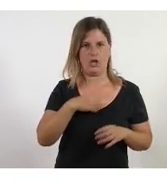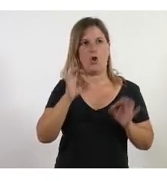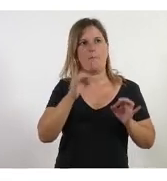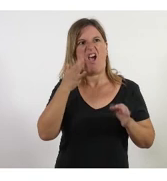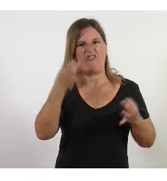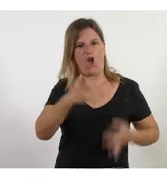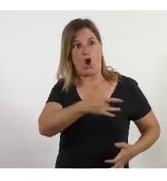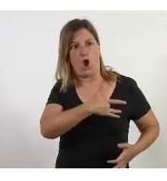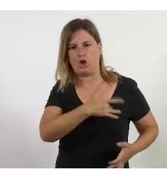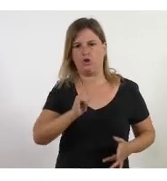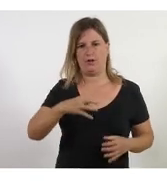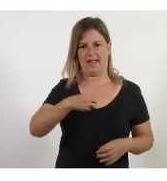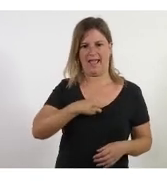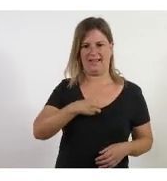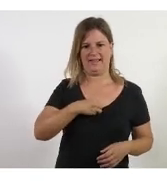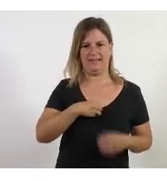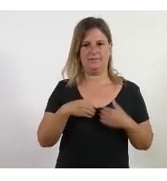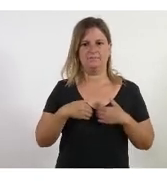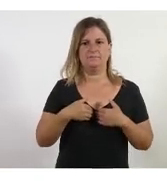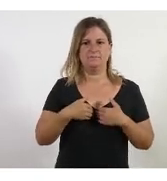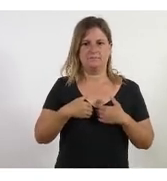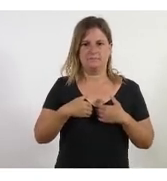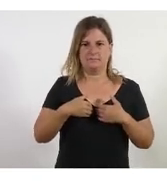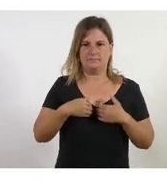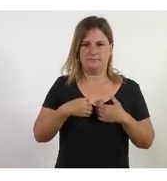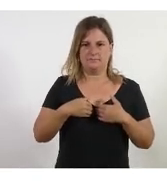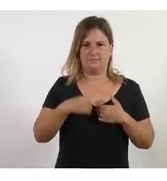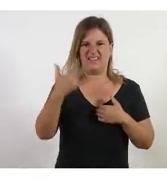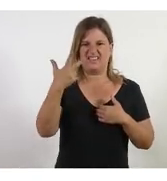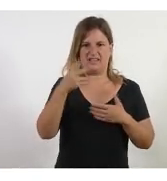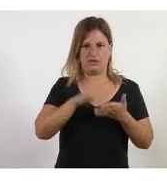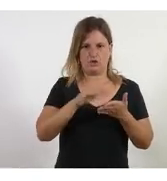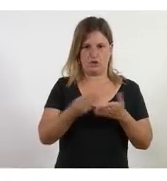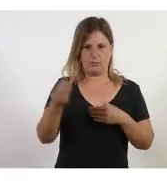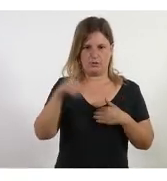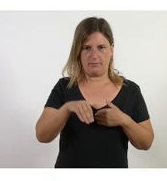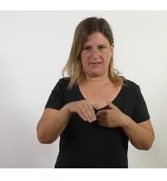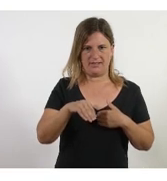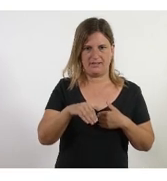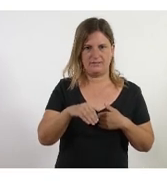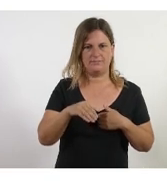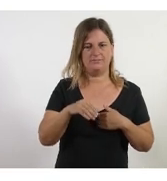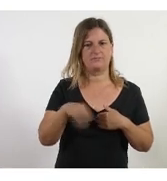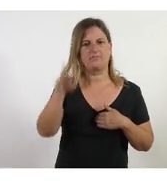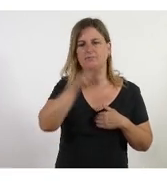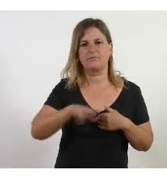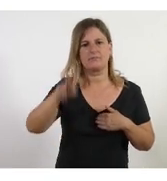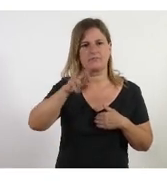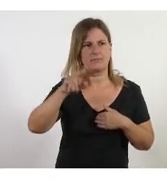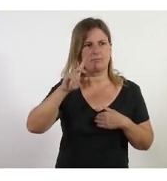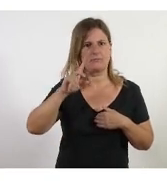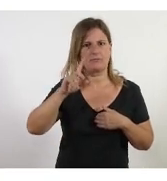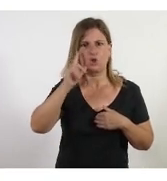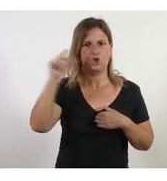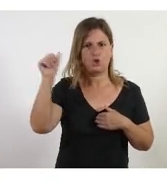aquí. I fas aquestes mateixes respiracions des d'aquí, tres vegades més. Fes-ho tantes vegades al dia com ho necessitis,